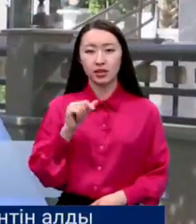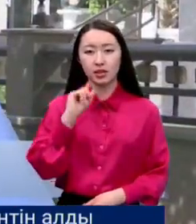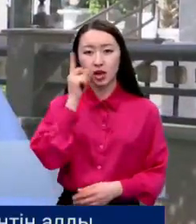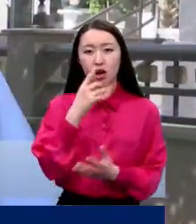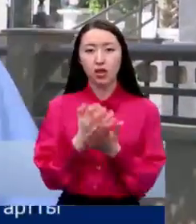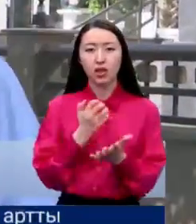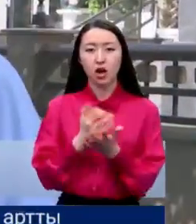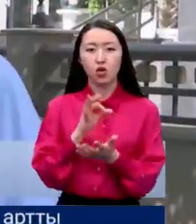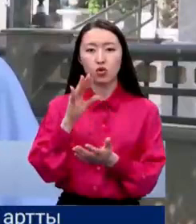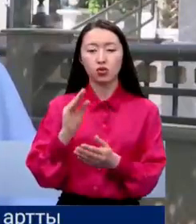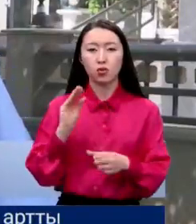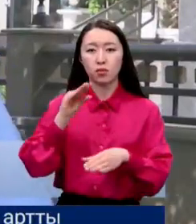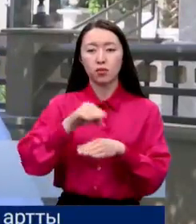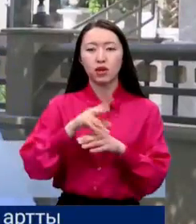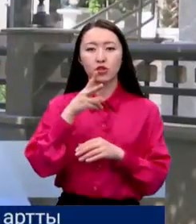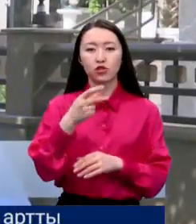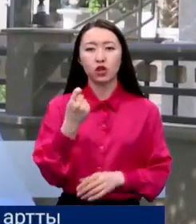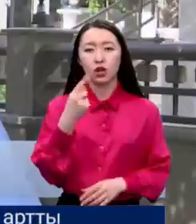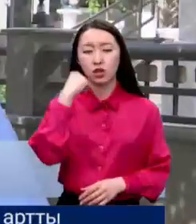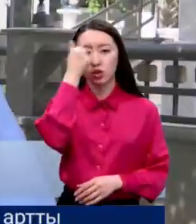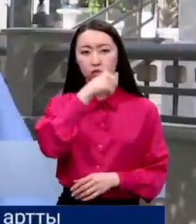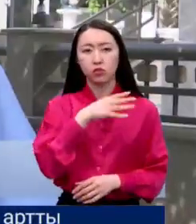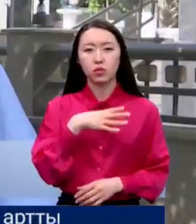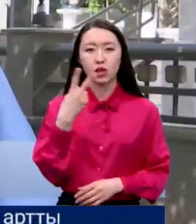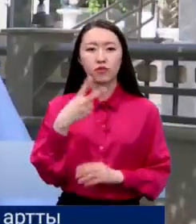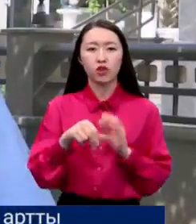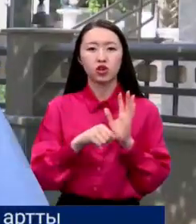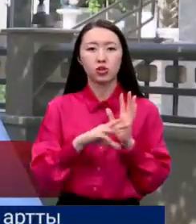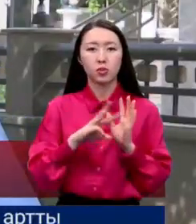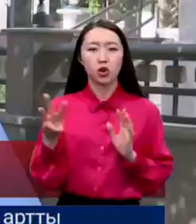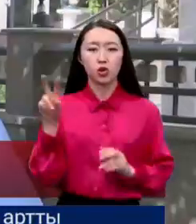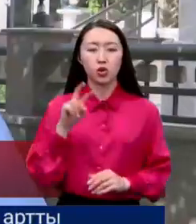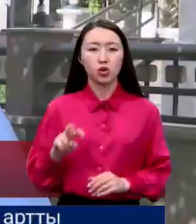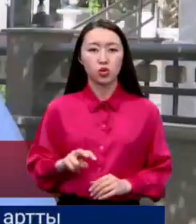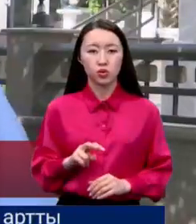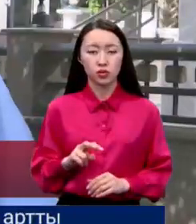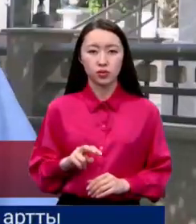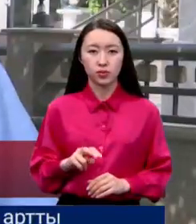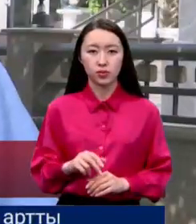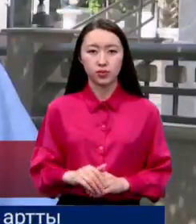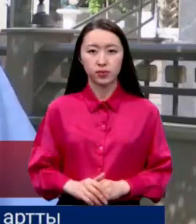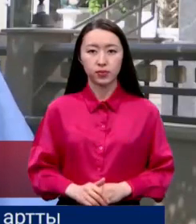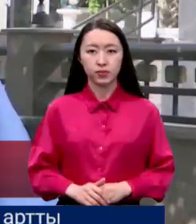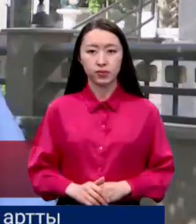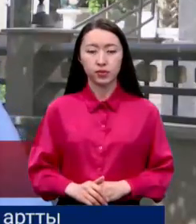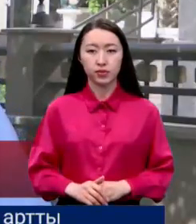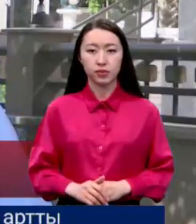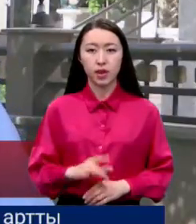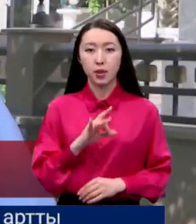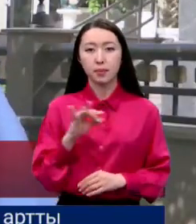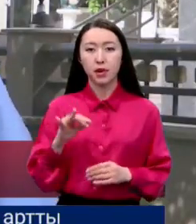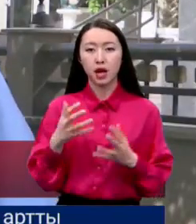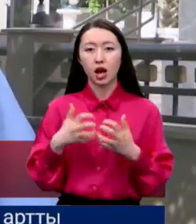от парковочной деятельности в 2011 году составил 26 миллионов долларов. Вот. При